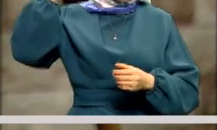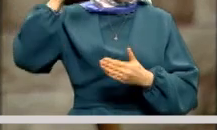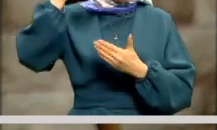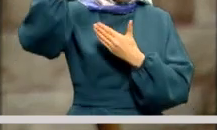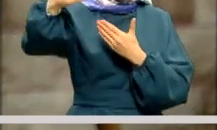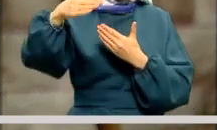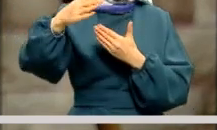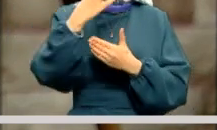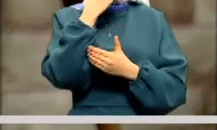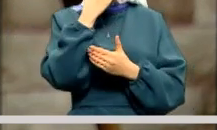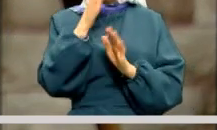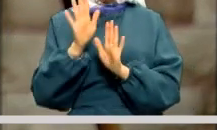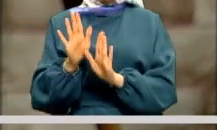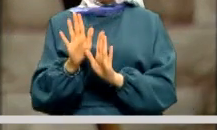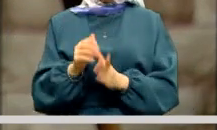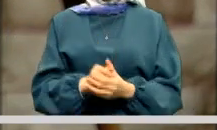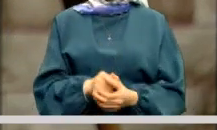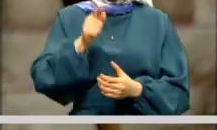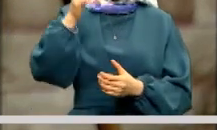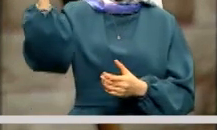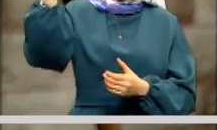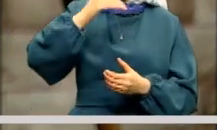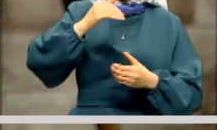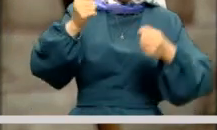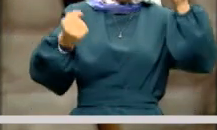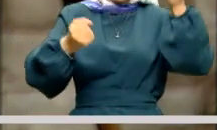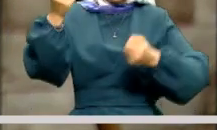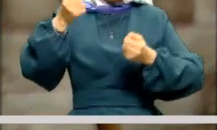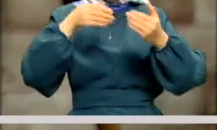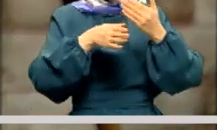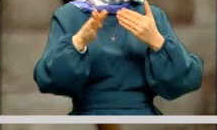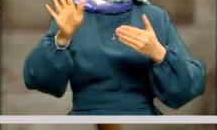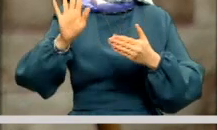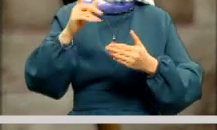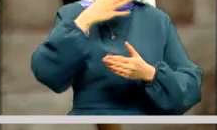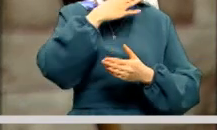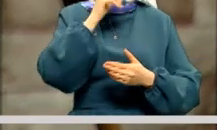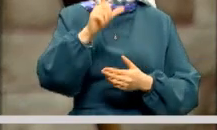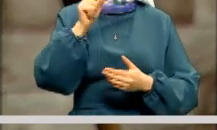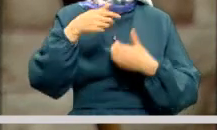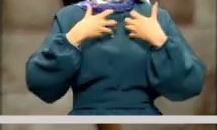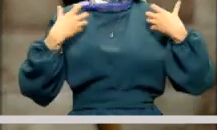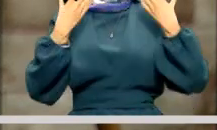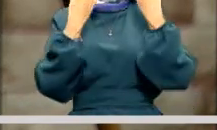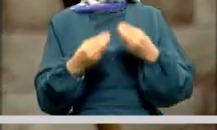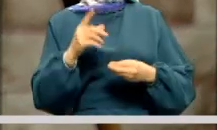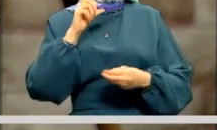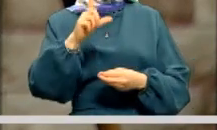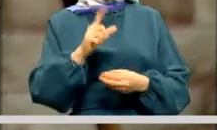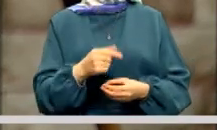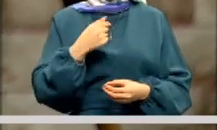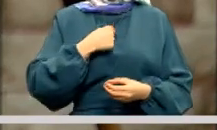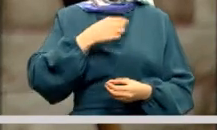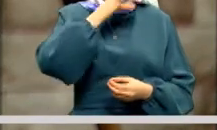Beklerken O gelen aracın da geçmeyeceğini bilmem gerekiyor yani buna emin olmam lazım Ben yeşil